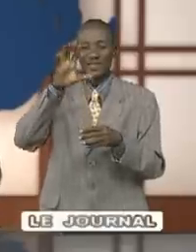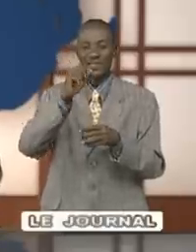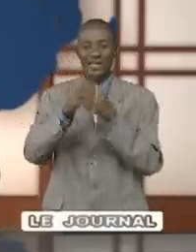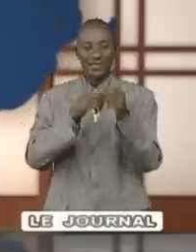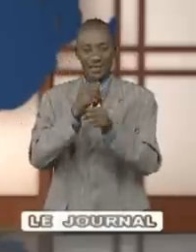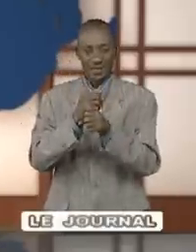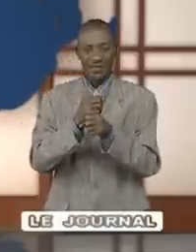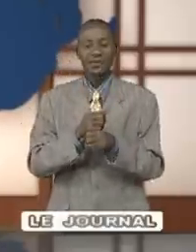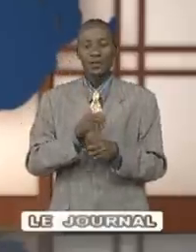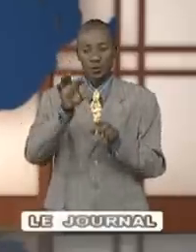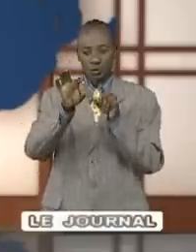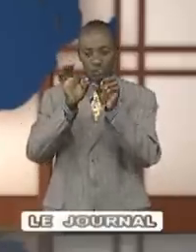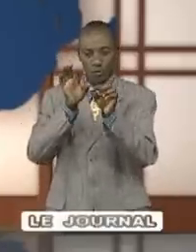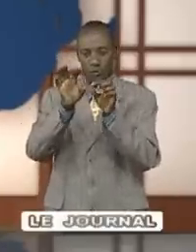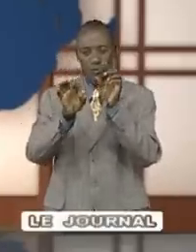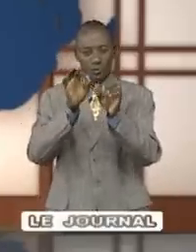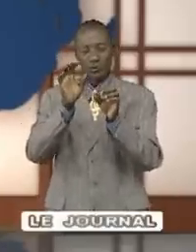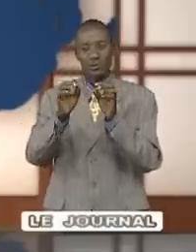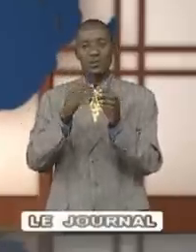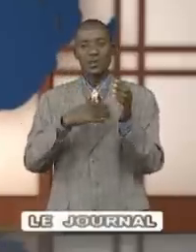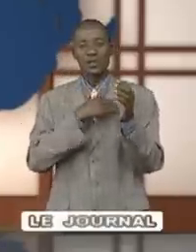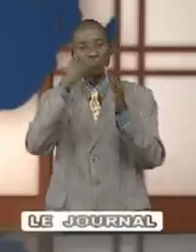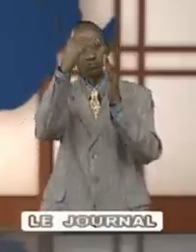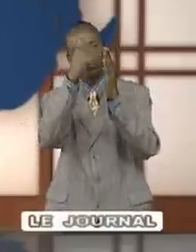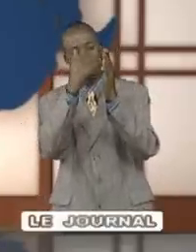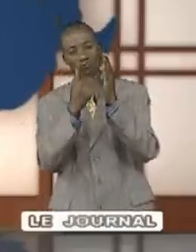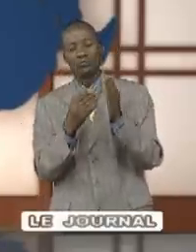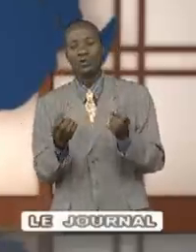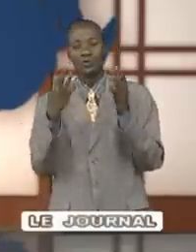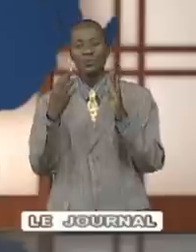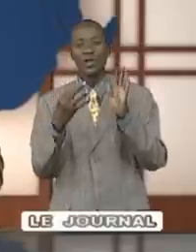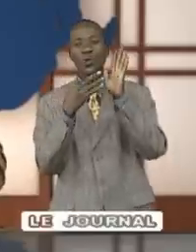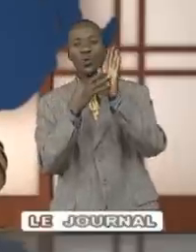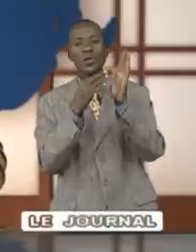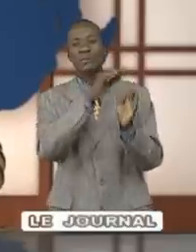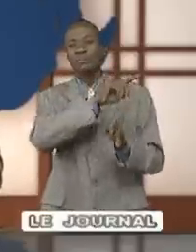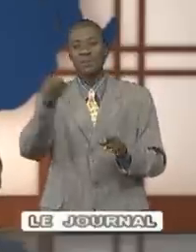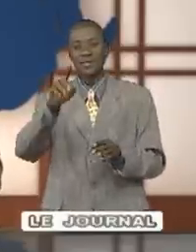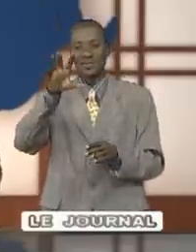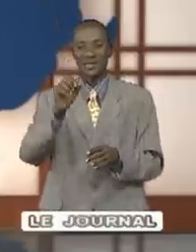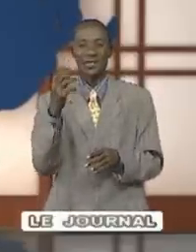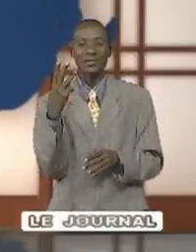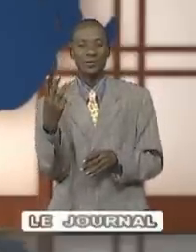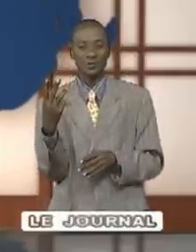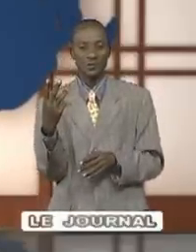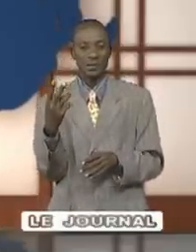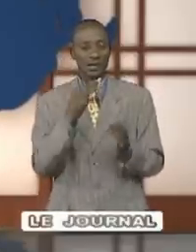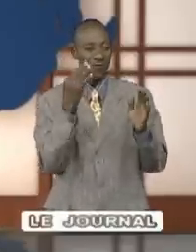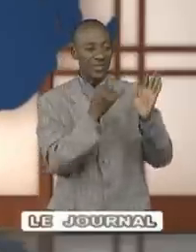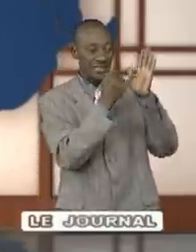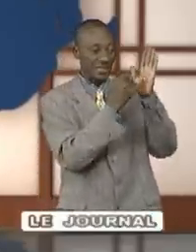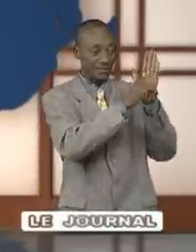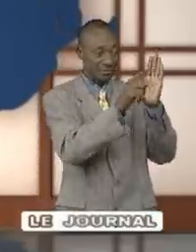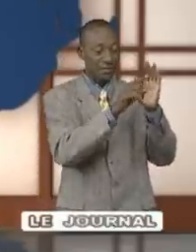Kinshasa. Sont donc disponibles, c'est soit 8052 candidats présélectionnés sur 26 680